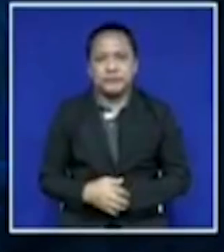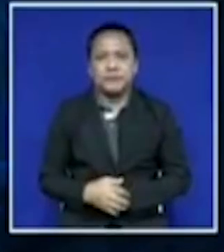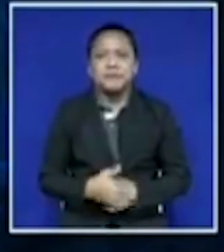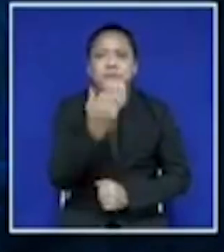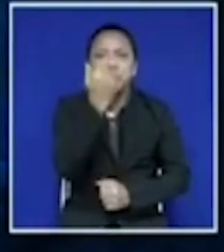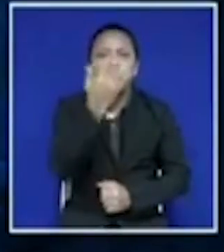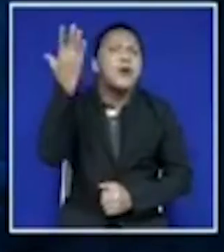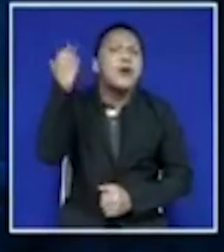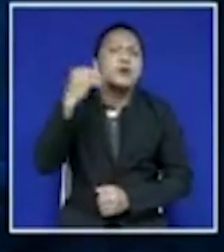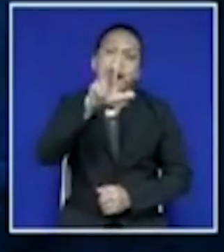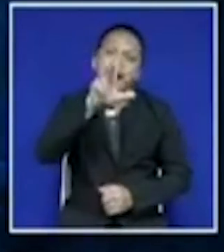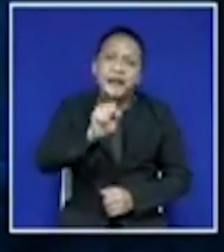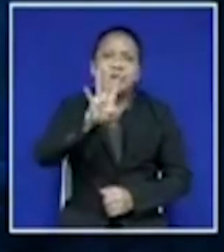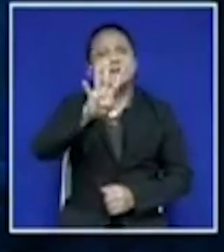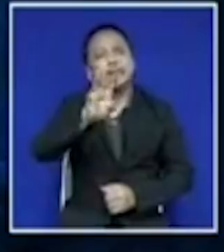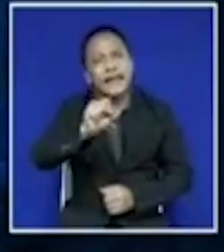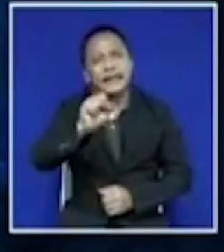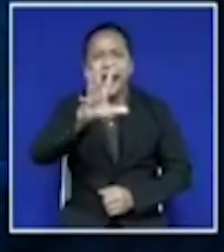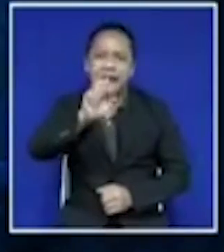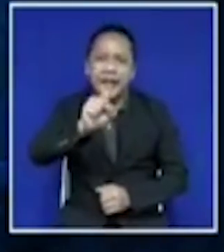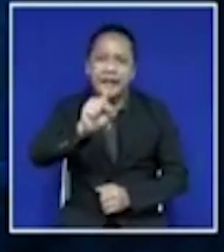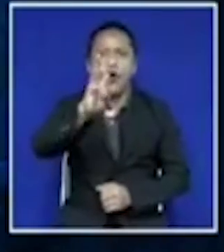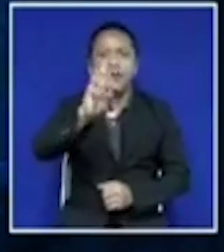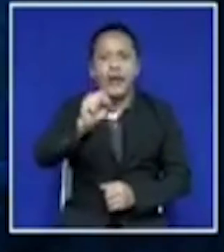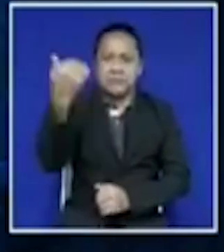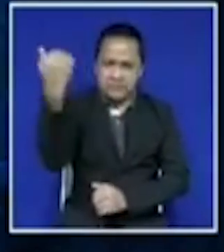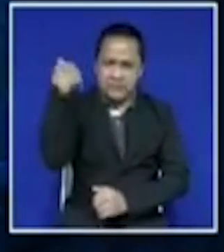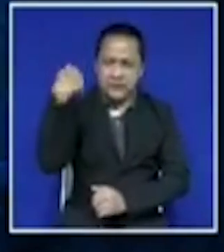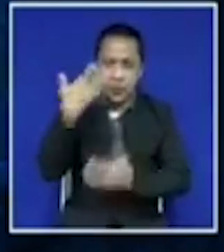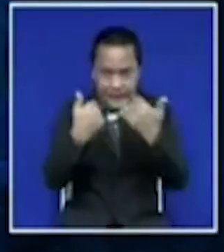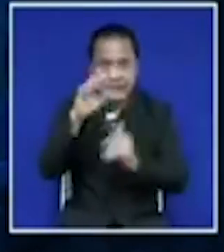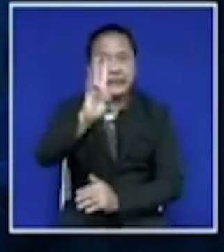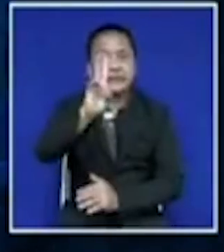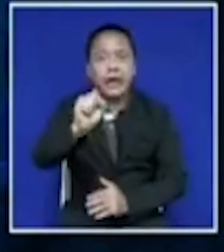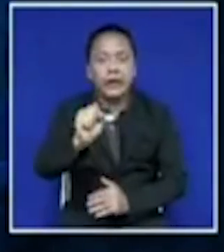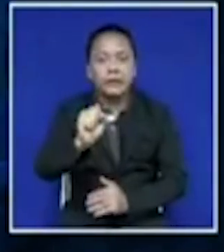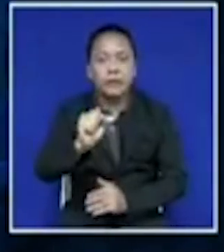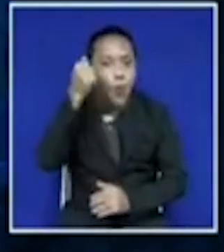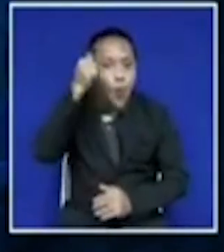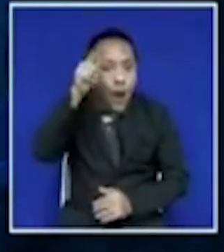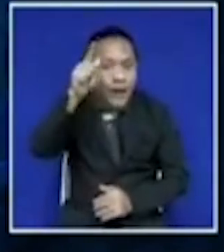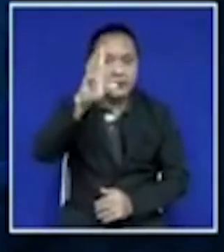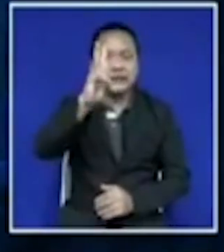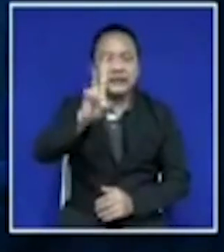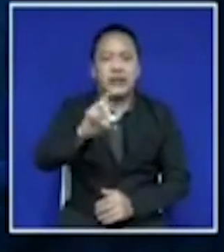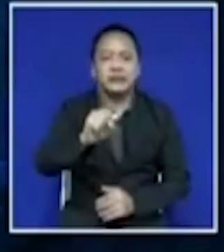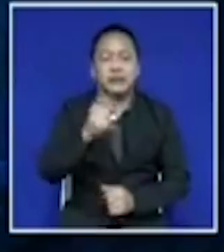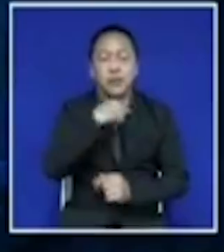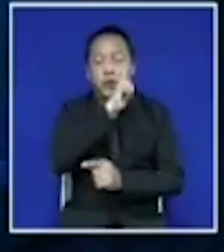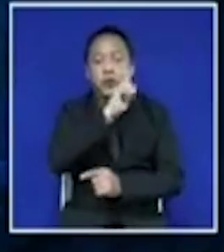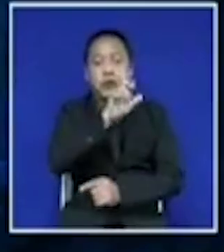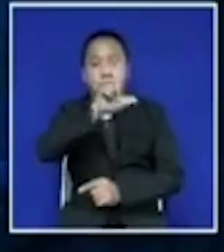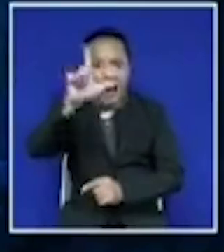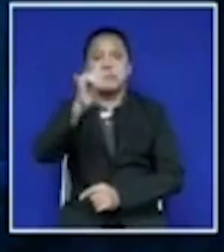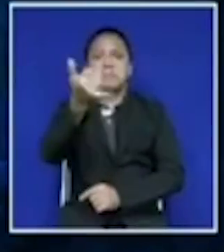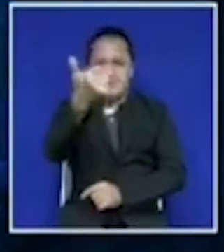จากเดิม 300,000 400,000 500,000 600,000ว่าเยอะแล้วนี่วันนี้700,000นะต่อวันถ้า ถ้าไปถึงวันละล้านมีโอกาส